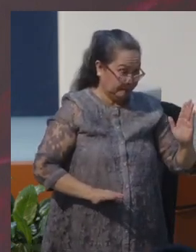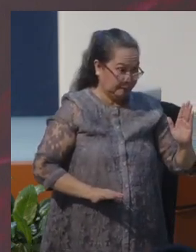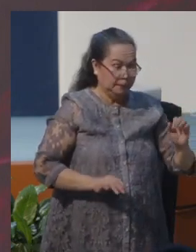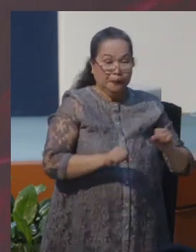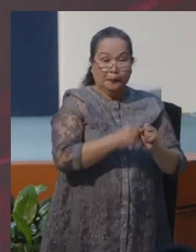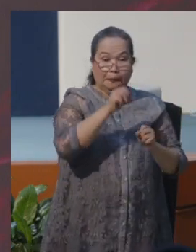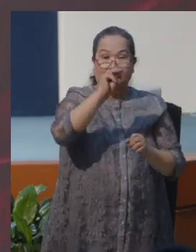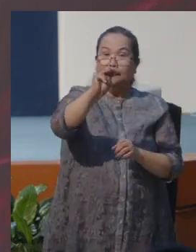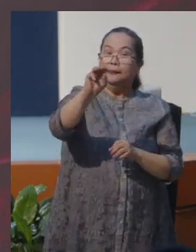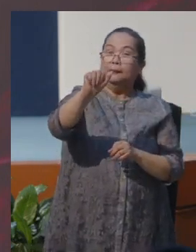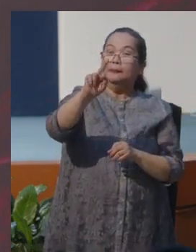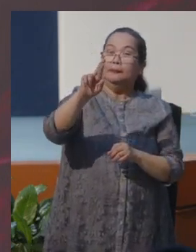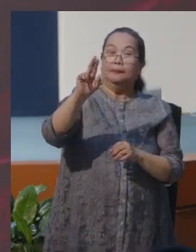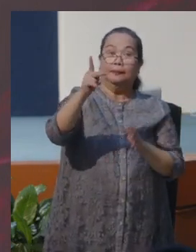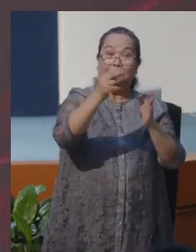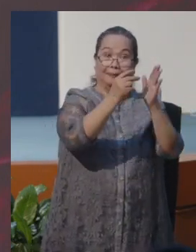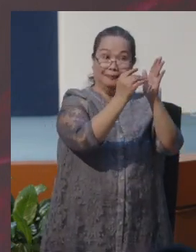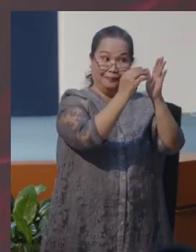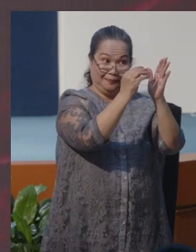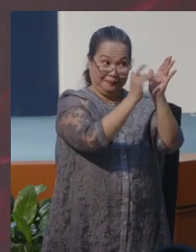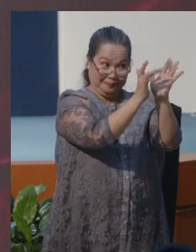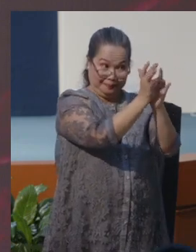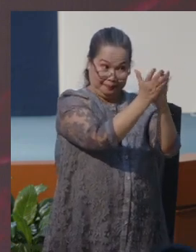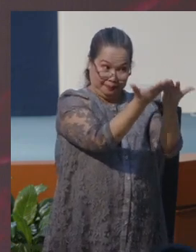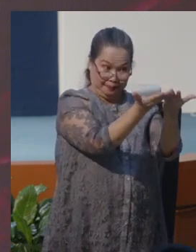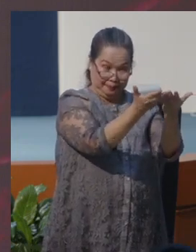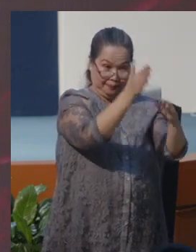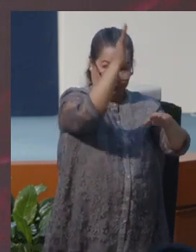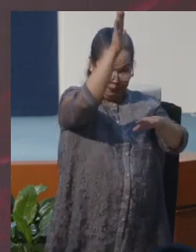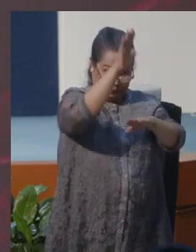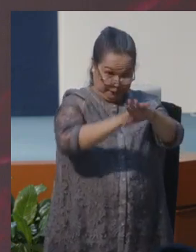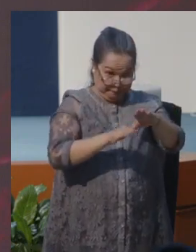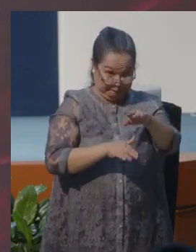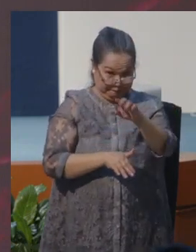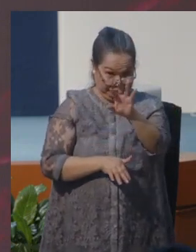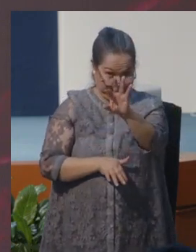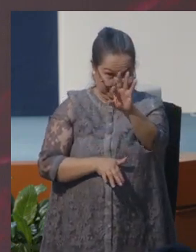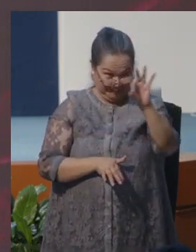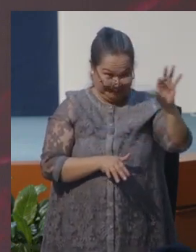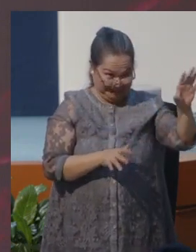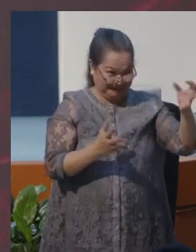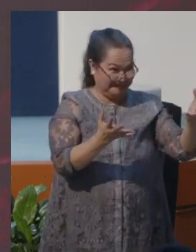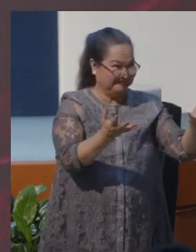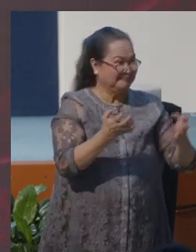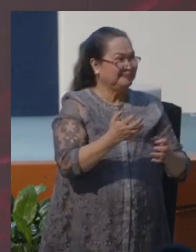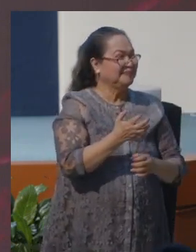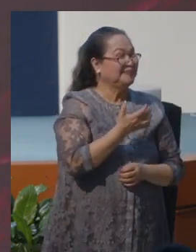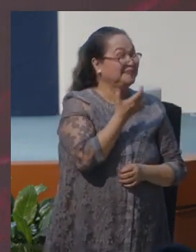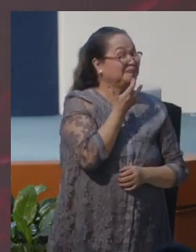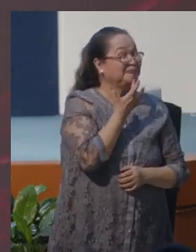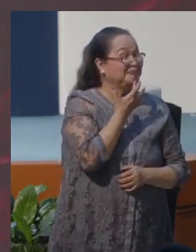sa kanyang account, "The Lord called those He desired," yung gusto niya,